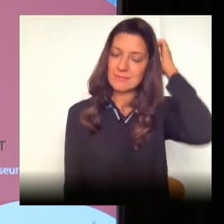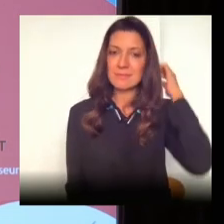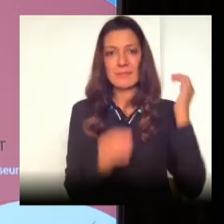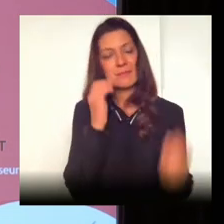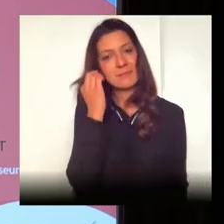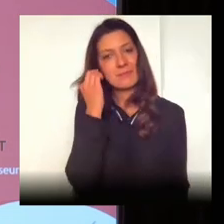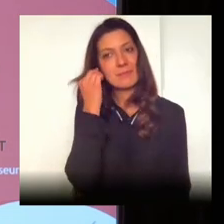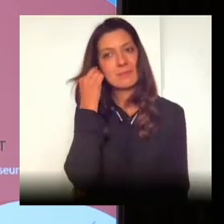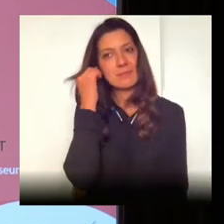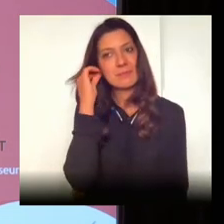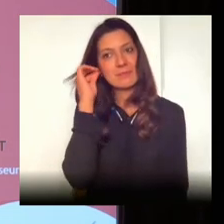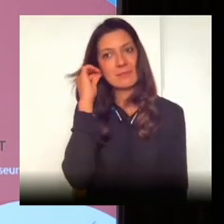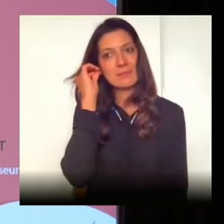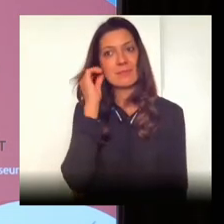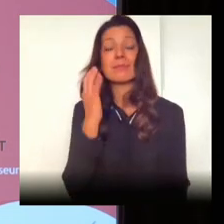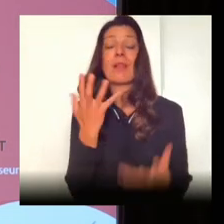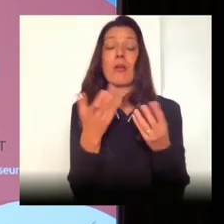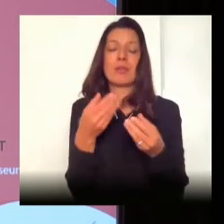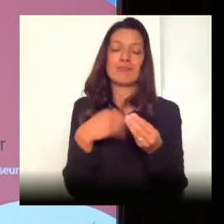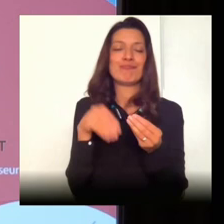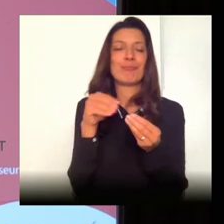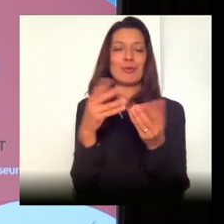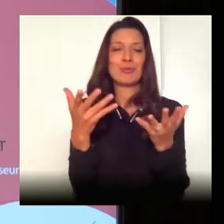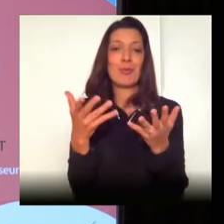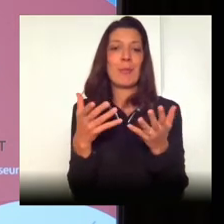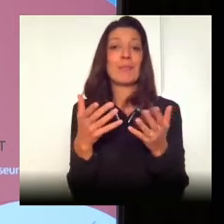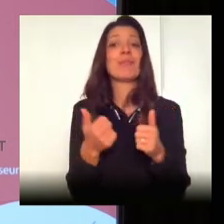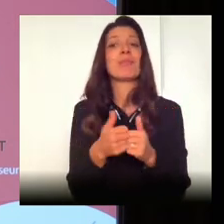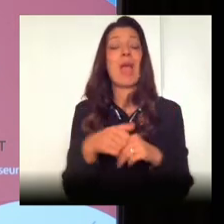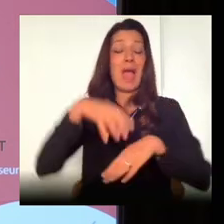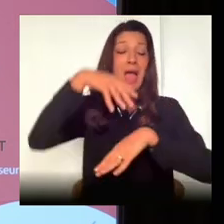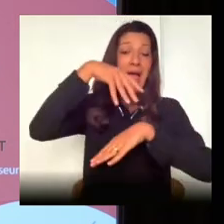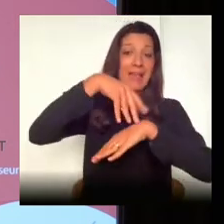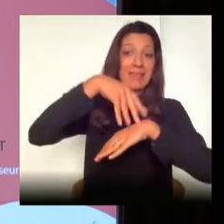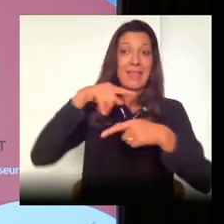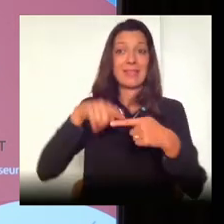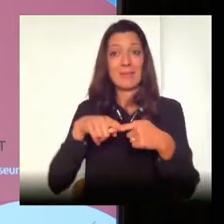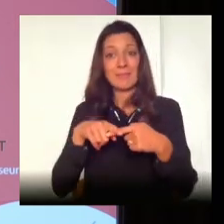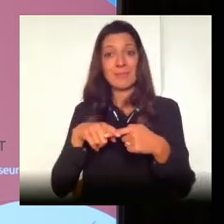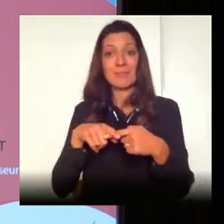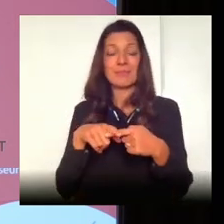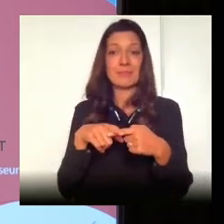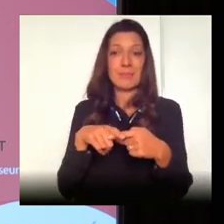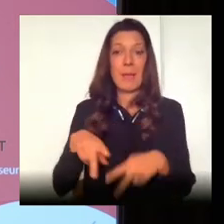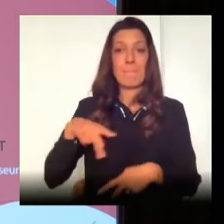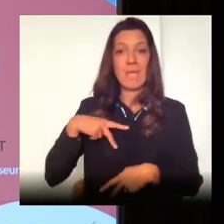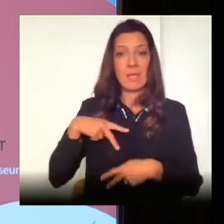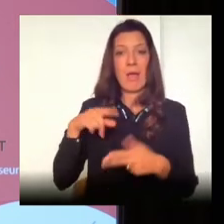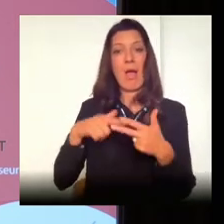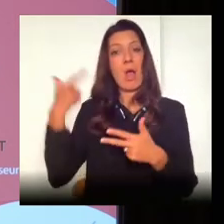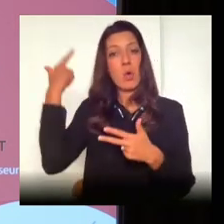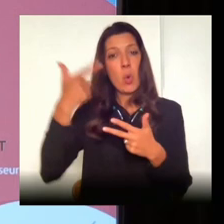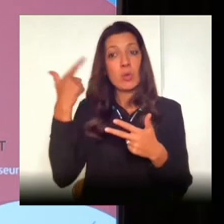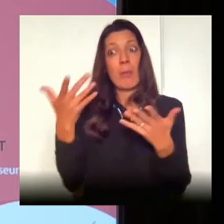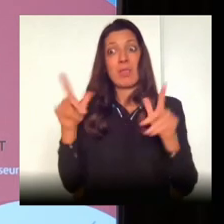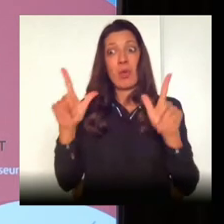Je voudrais juste ajouter le fait que Athènes, Pékin, Londres et désormais Tokyo, au total, il a